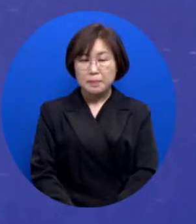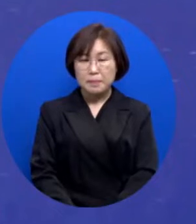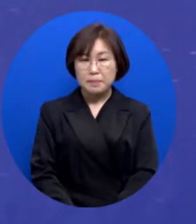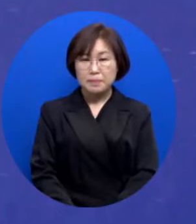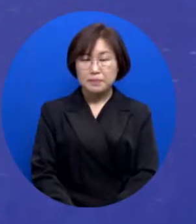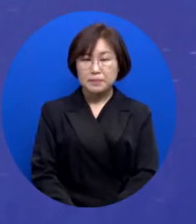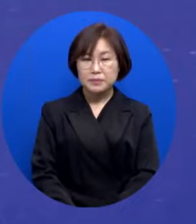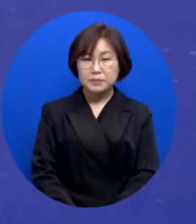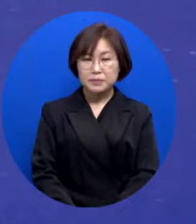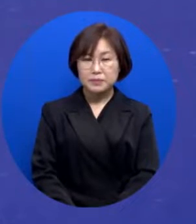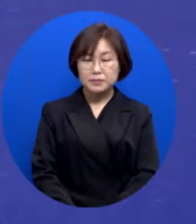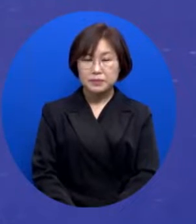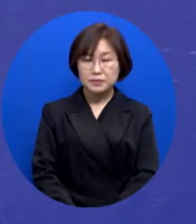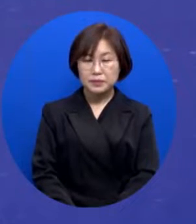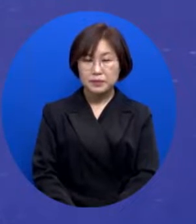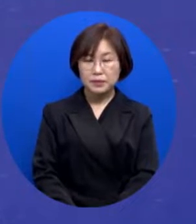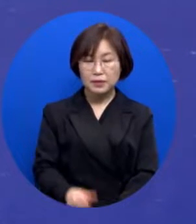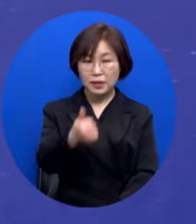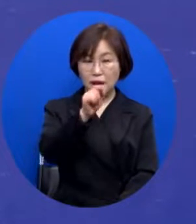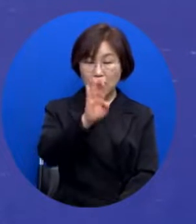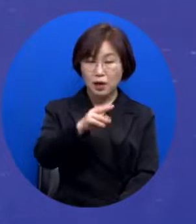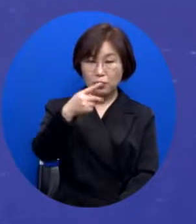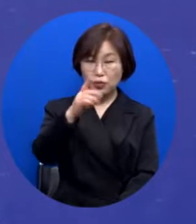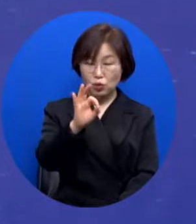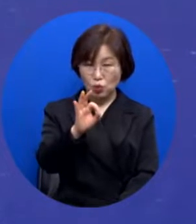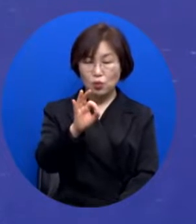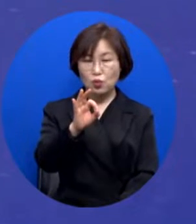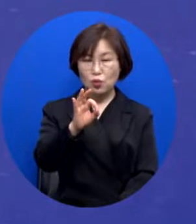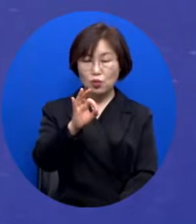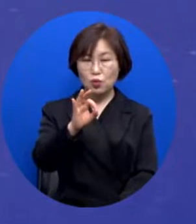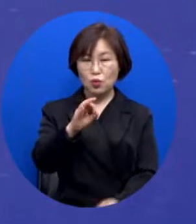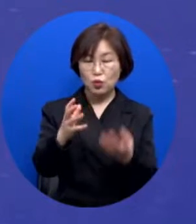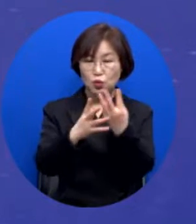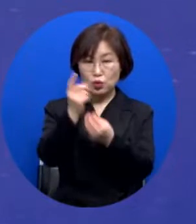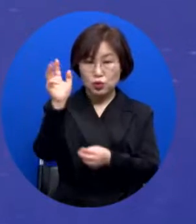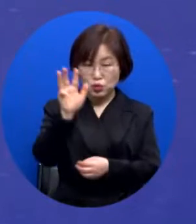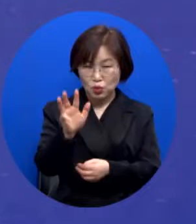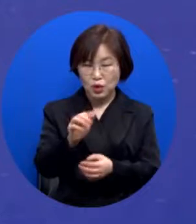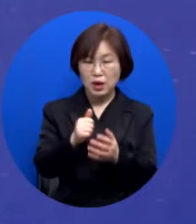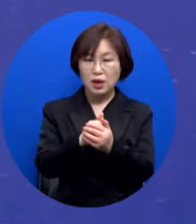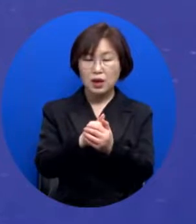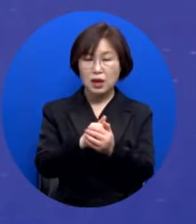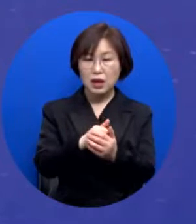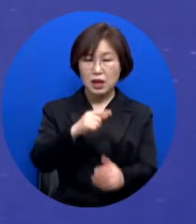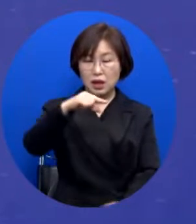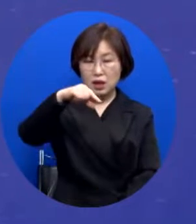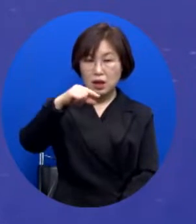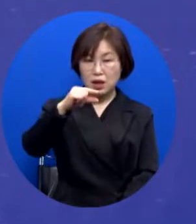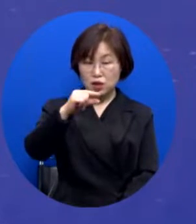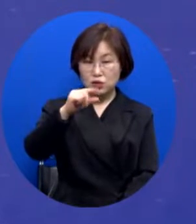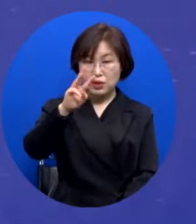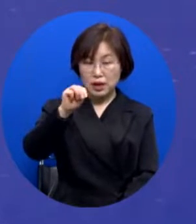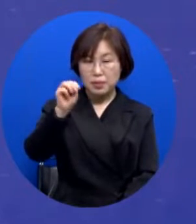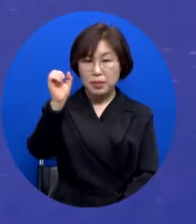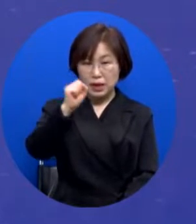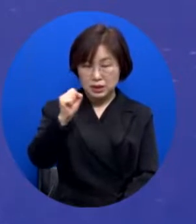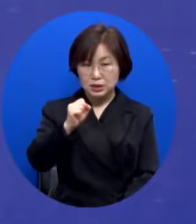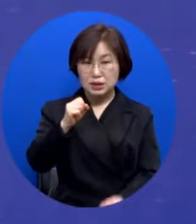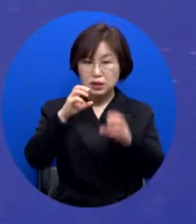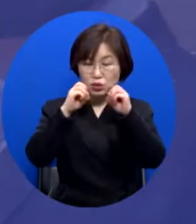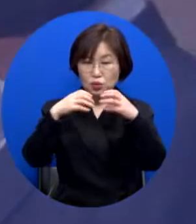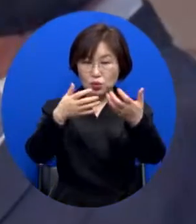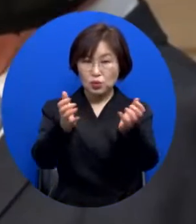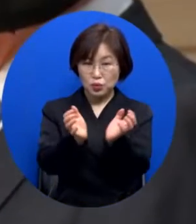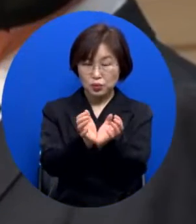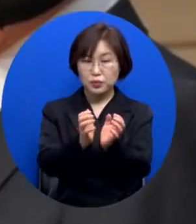대한예수교장로회 합동총회 세계선교의 쥐 ms 가 지역 선교 구제 도 의 본격적인 시행에 들어갔습니다